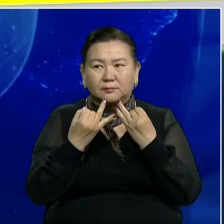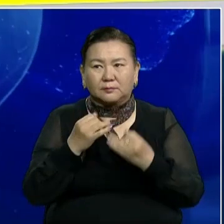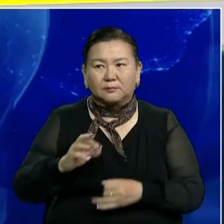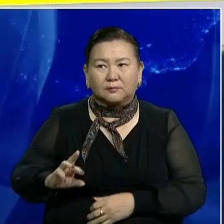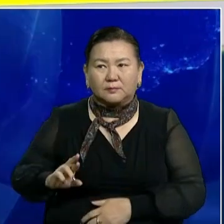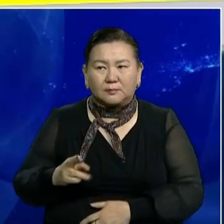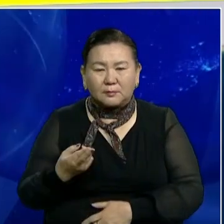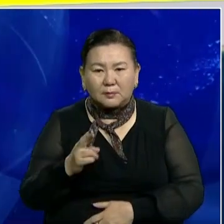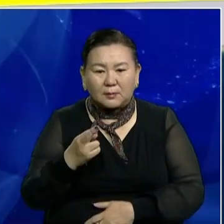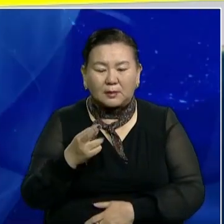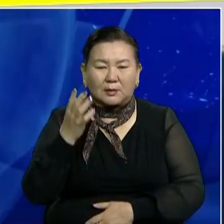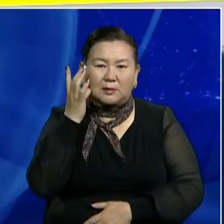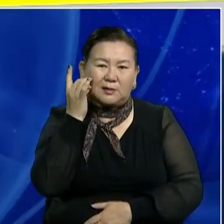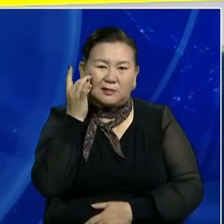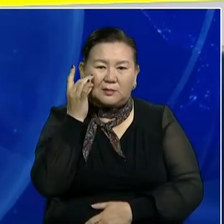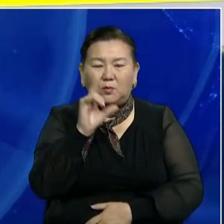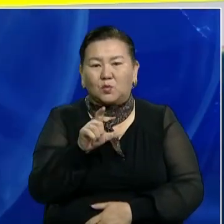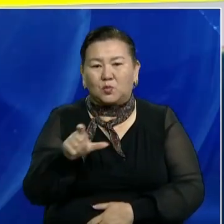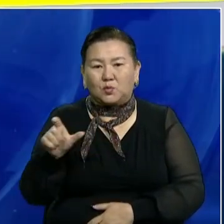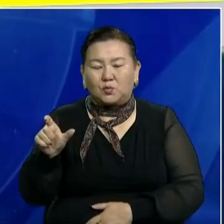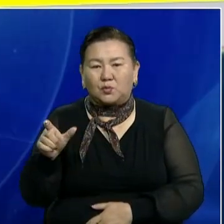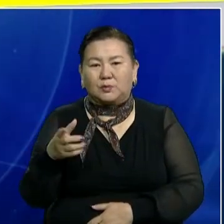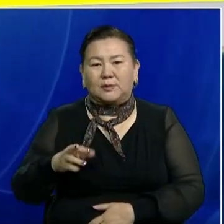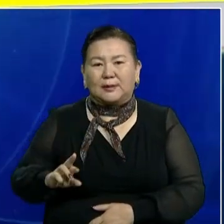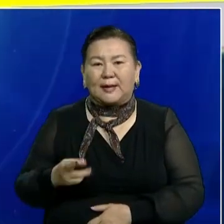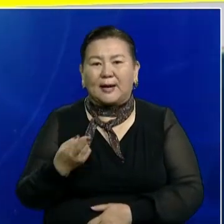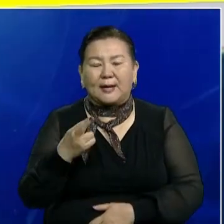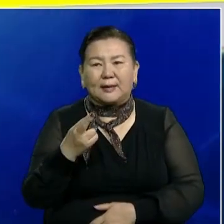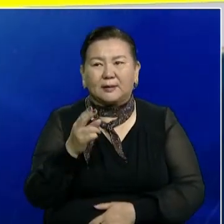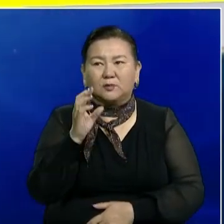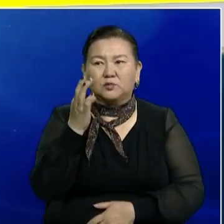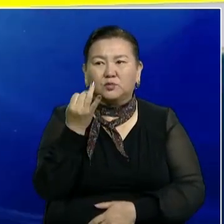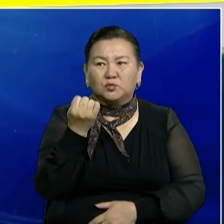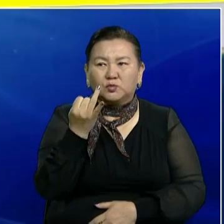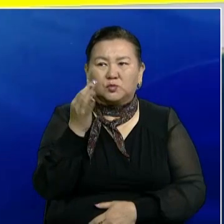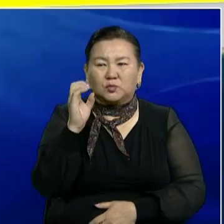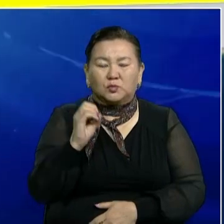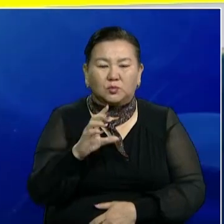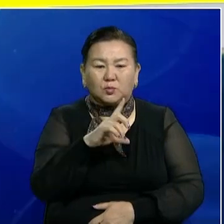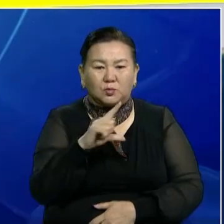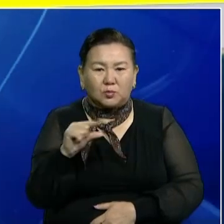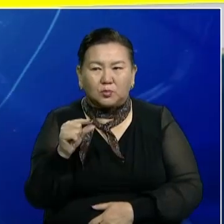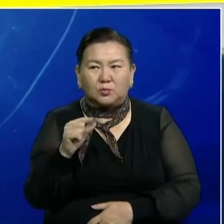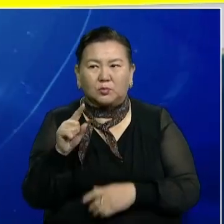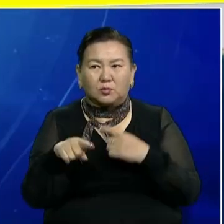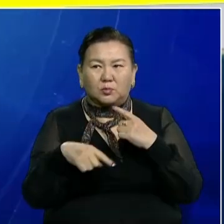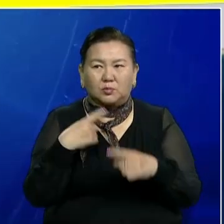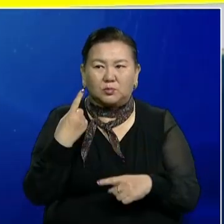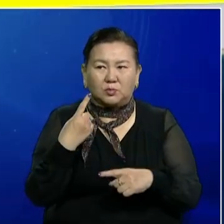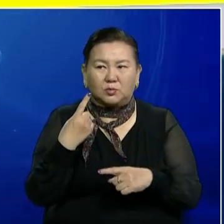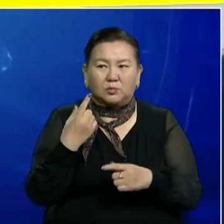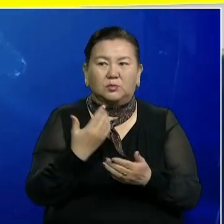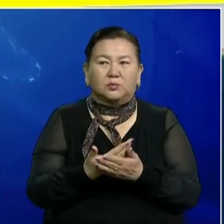яагаад яг энэ хүүхдүүд яг ингэж нөгөө тийм нийгмийн идэх муутай байна вэ? Мод зүйлтэй ингэж нөгөө илүү ингэж орж ирээд байна